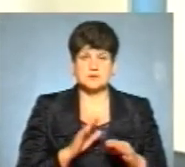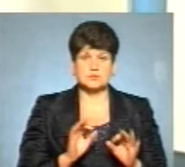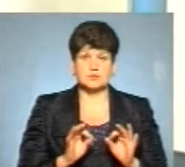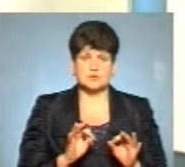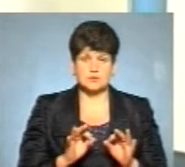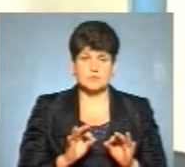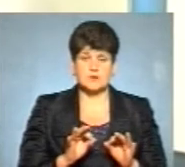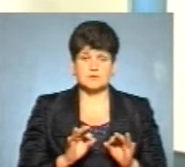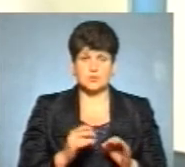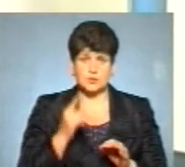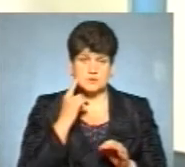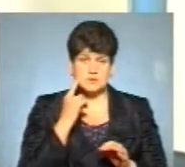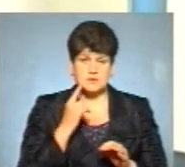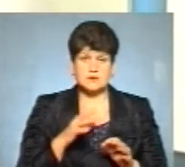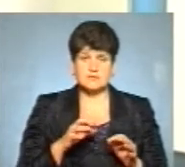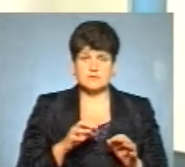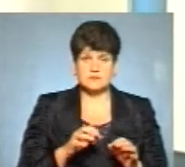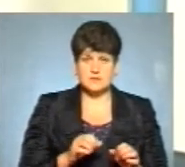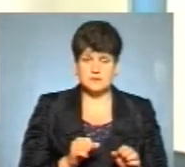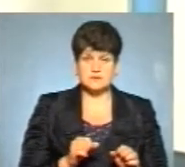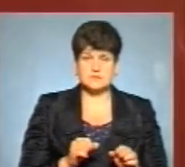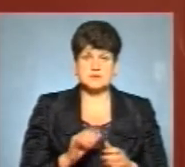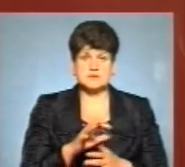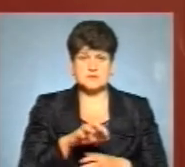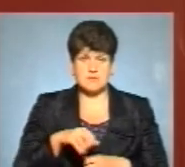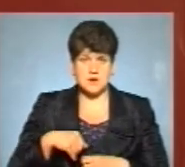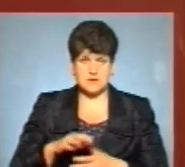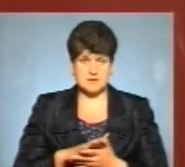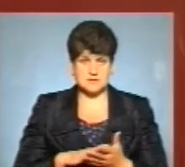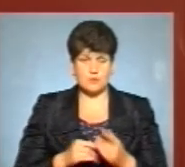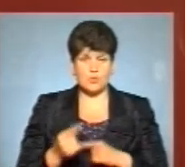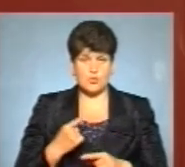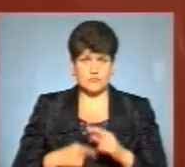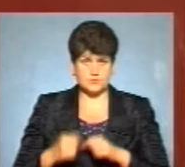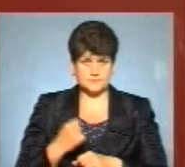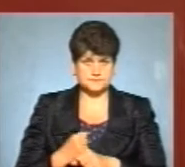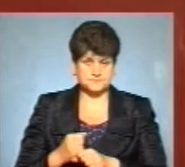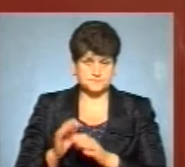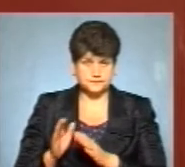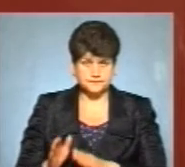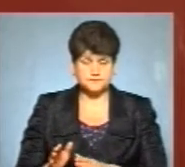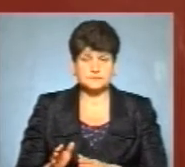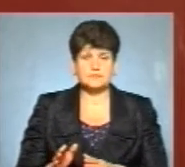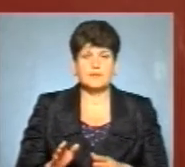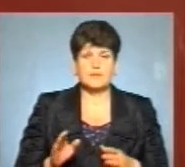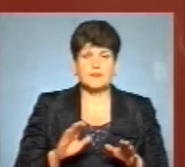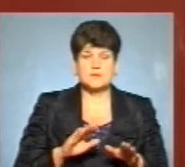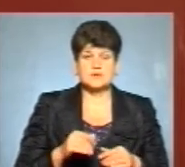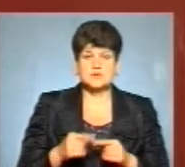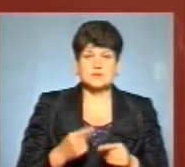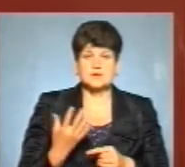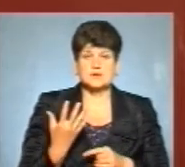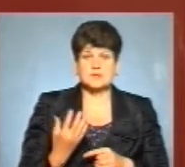чином оцінена владою, і забрали заяви, тобто повернулися до роботи. Пізніше, через кілька